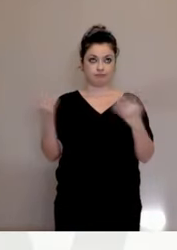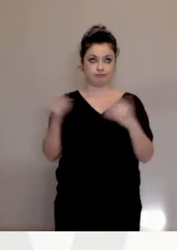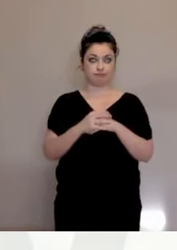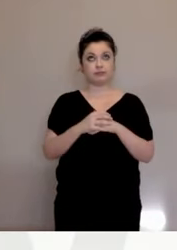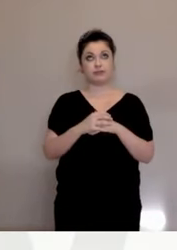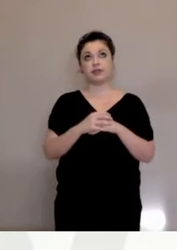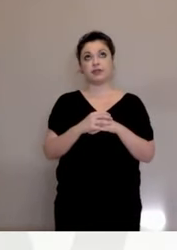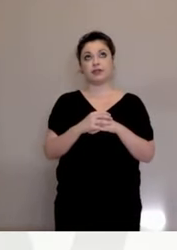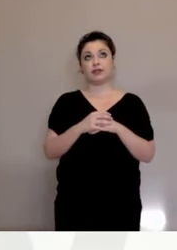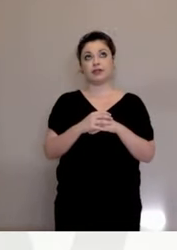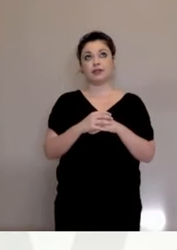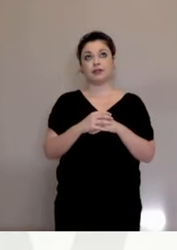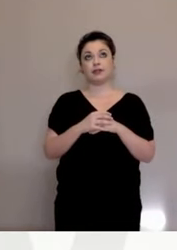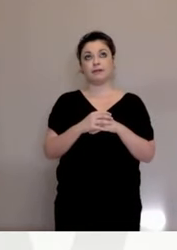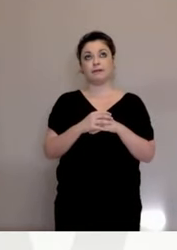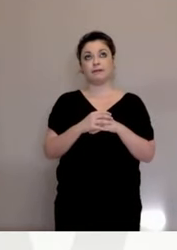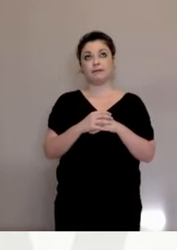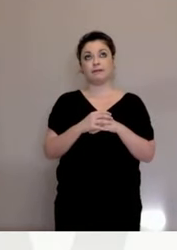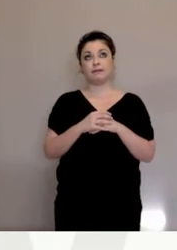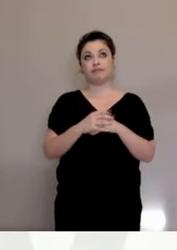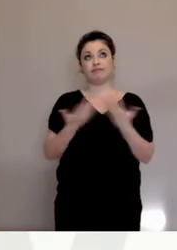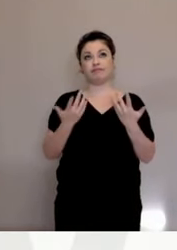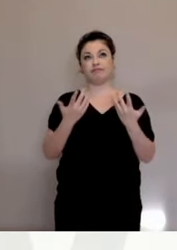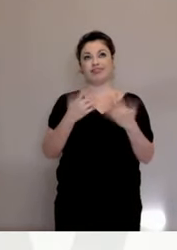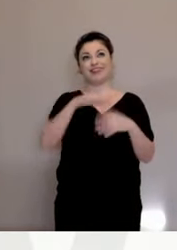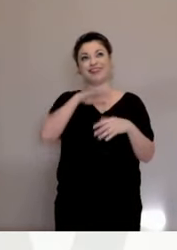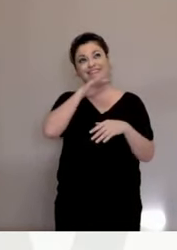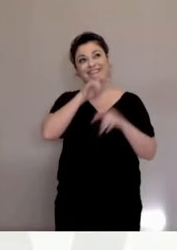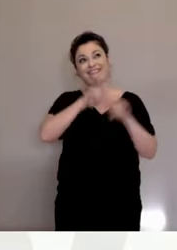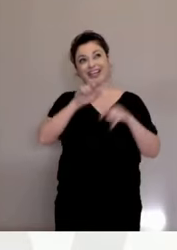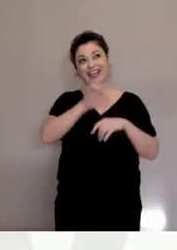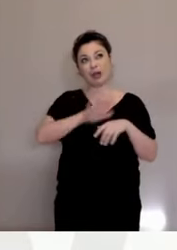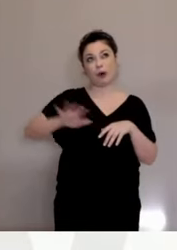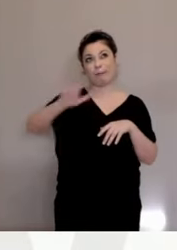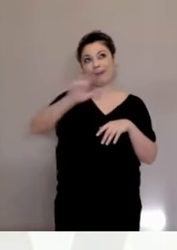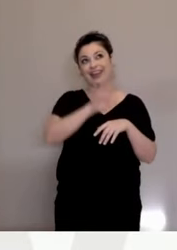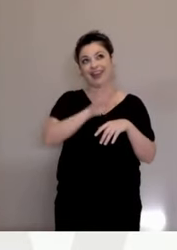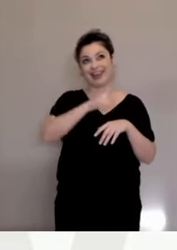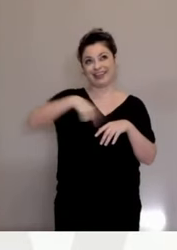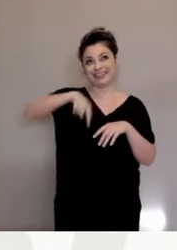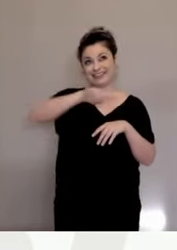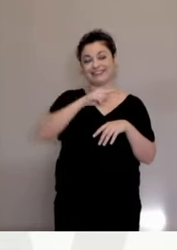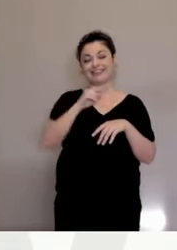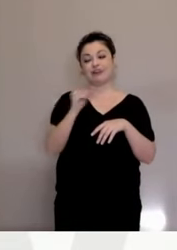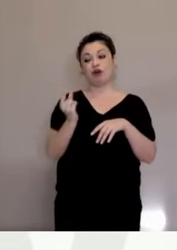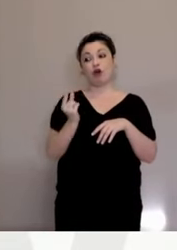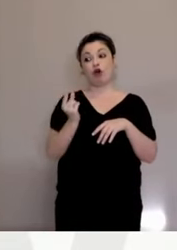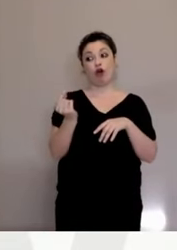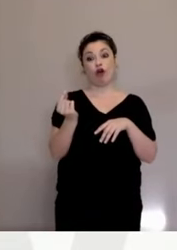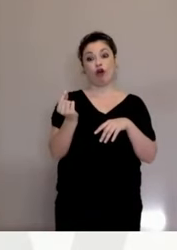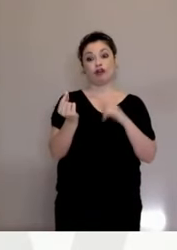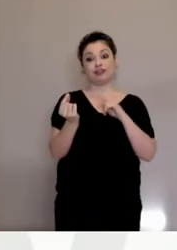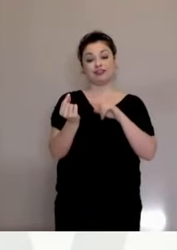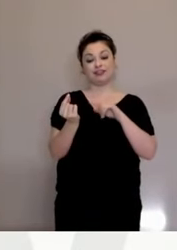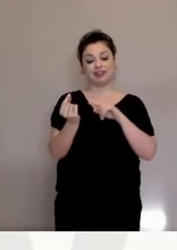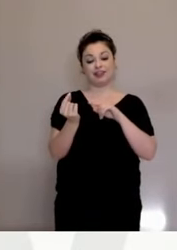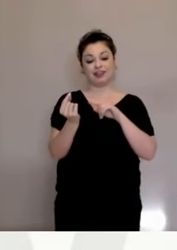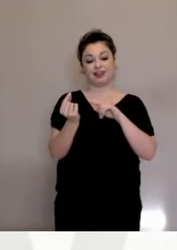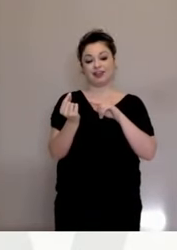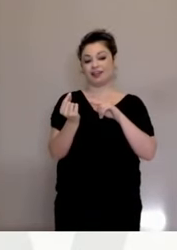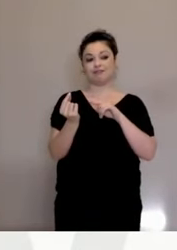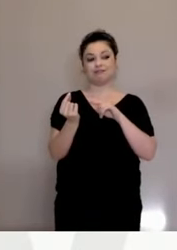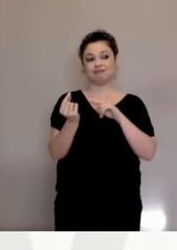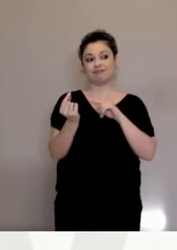Per noi vecchi europei, il con è sempre